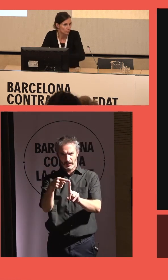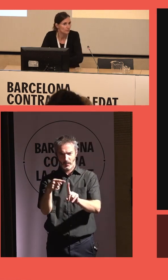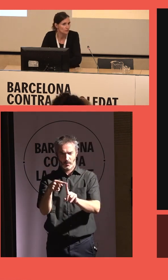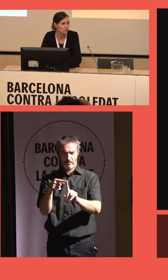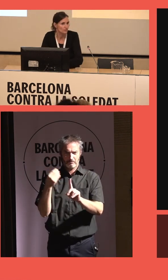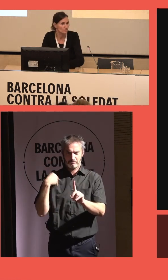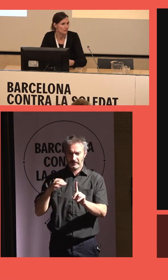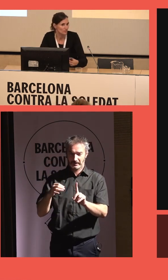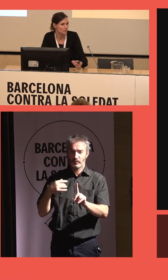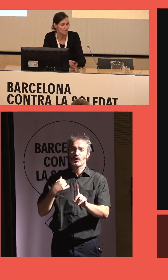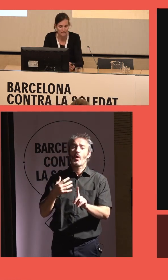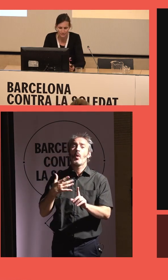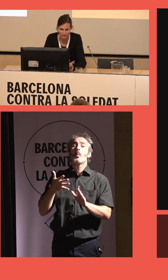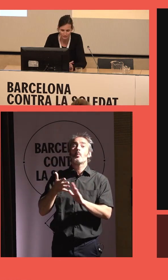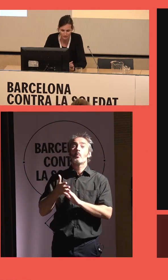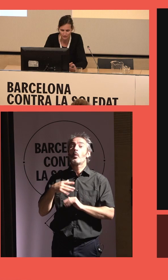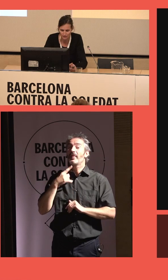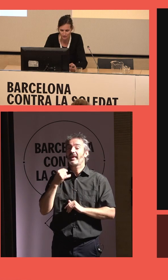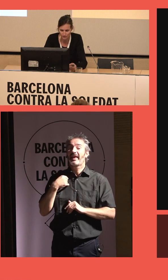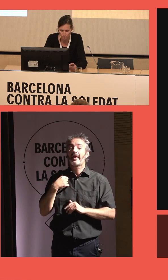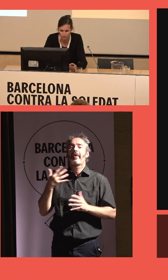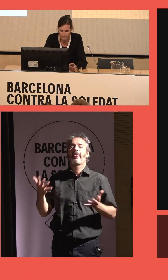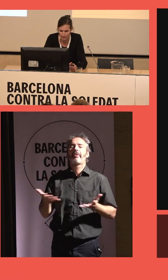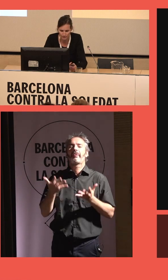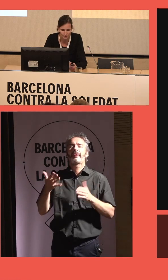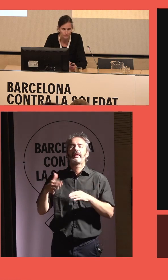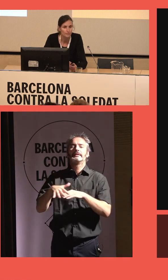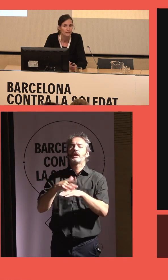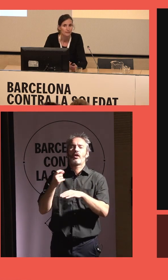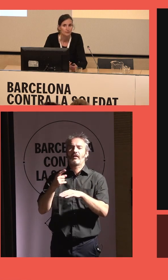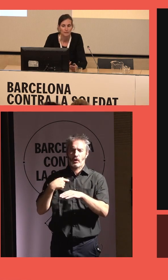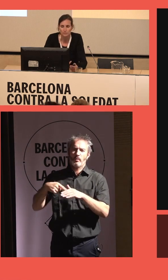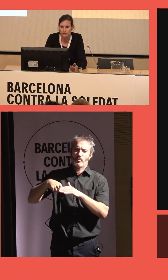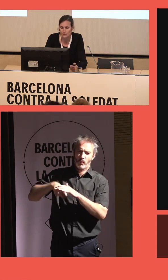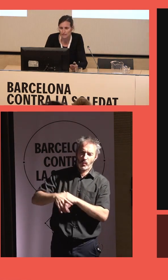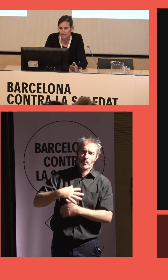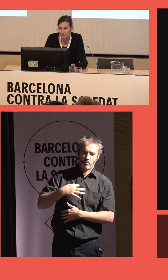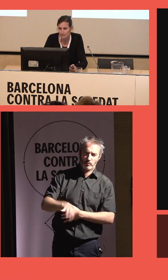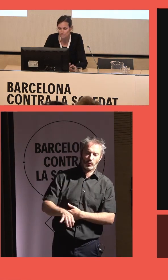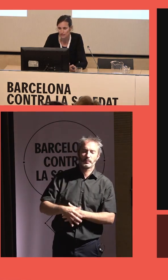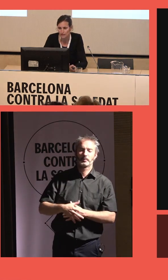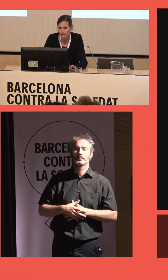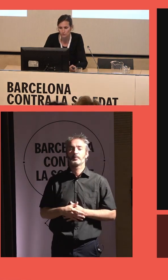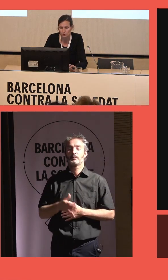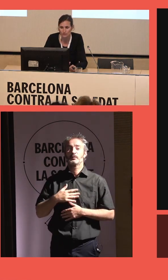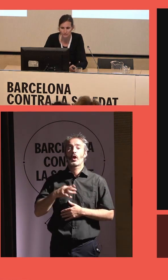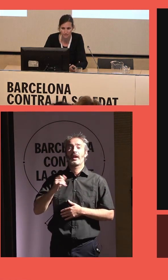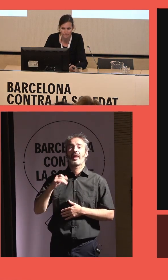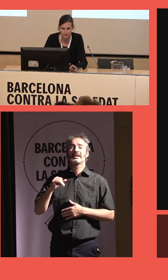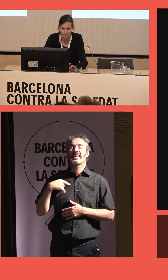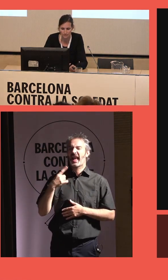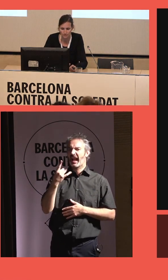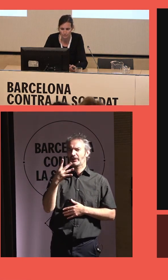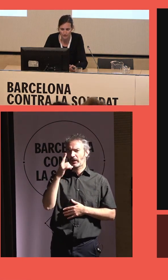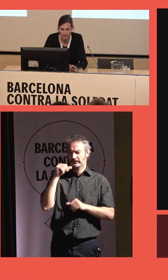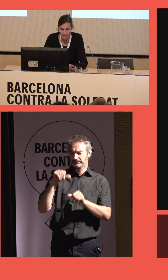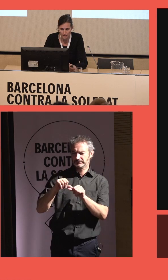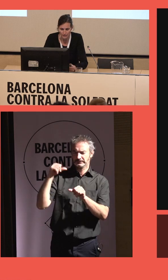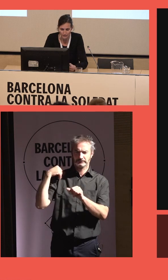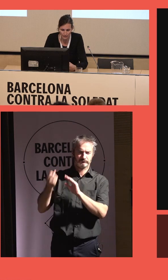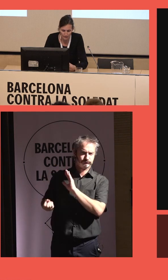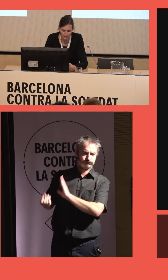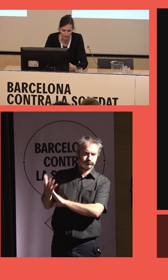no haver d'aprofundir jo en coses que ja han estat comentades m dit que Radars fa 14 anys que existeix